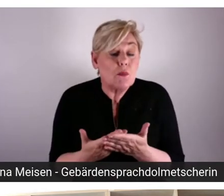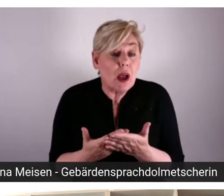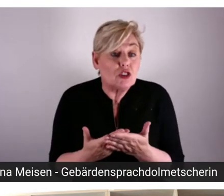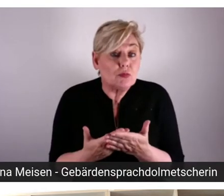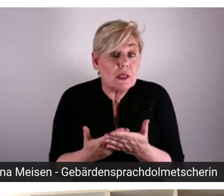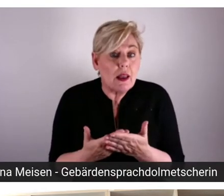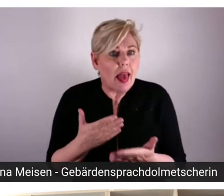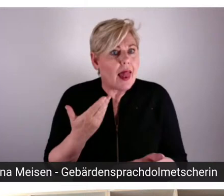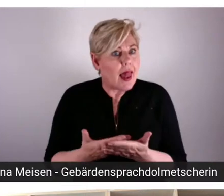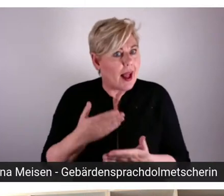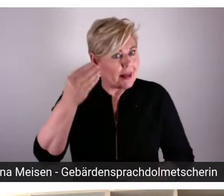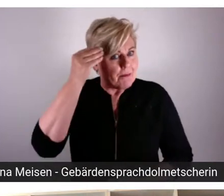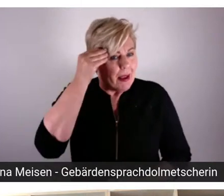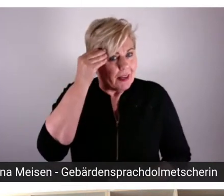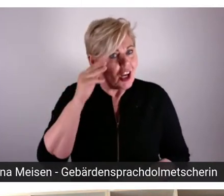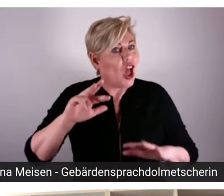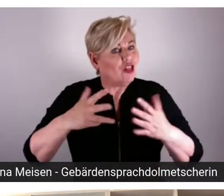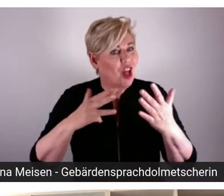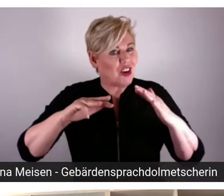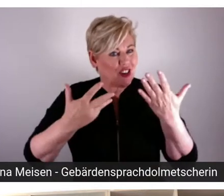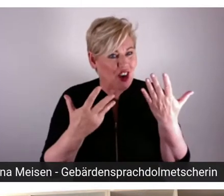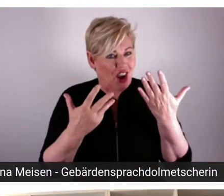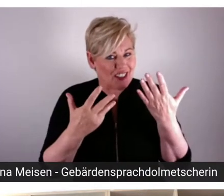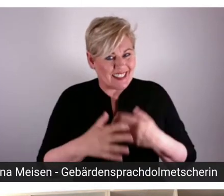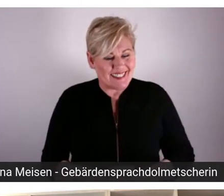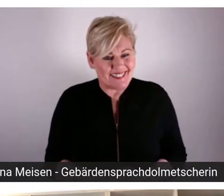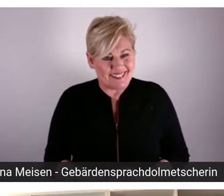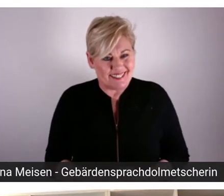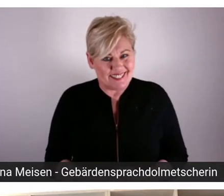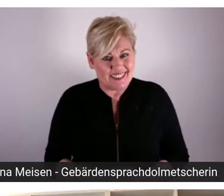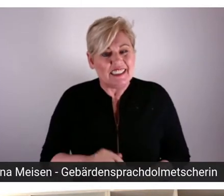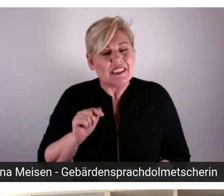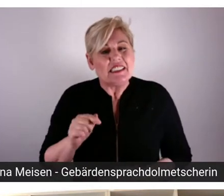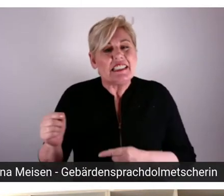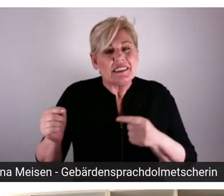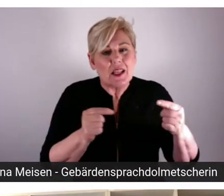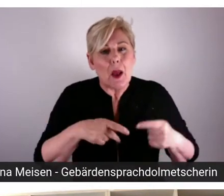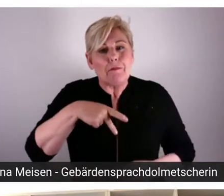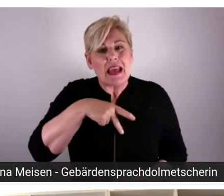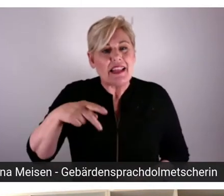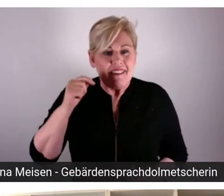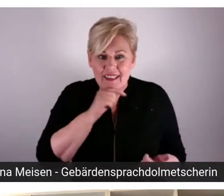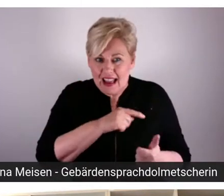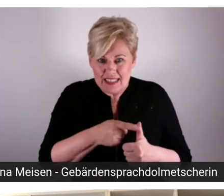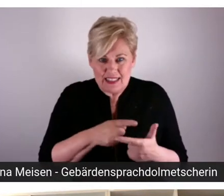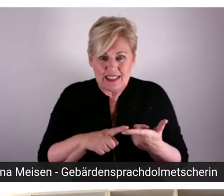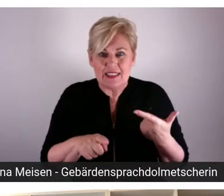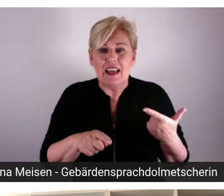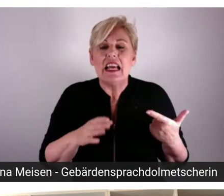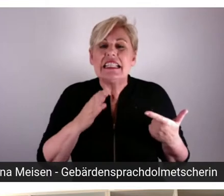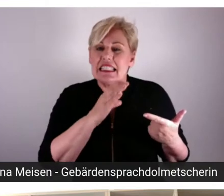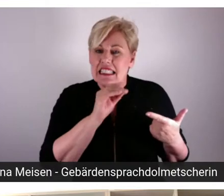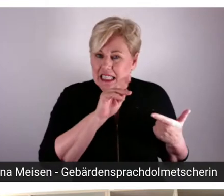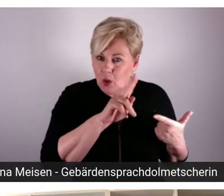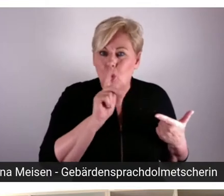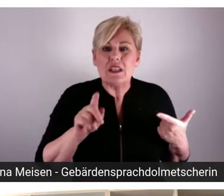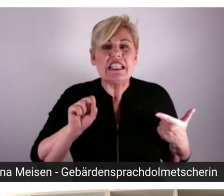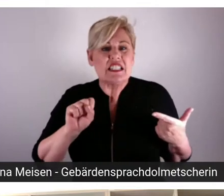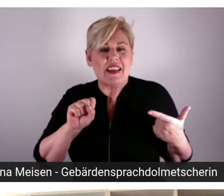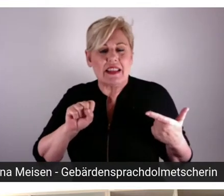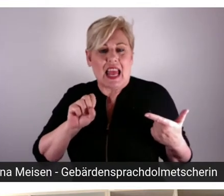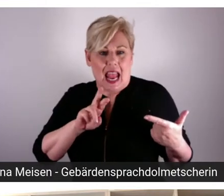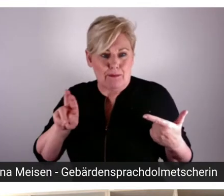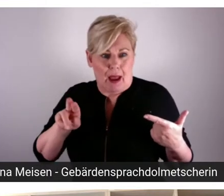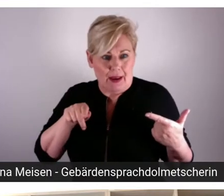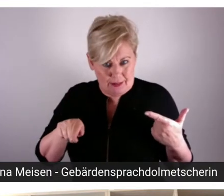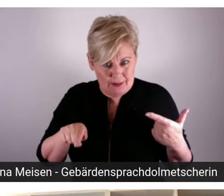zu merken, am 9.9. da diskutieren Peter Weiß aus der CDU und Sven Lehmann hier